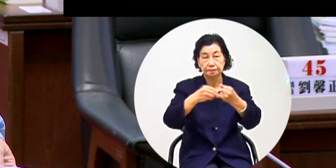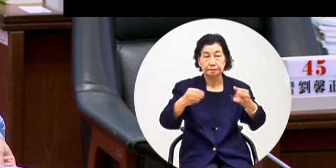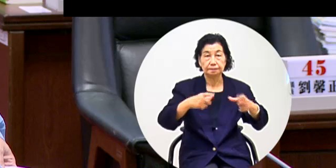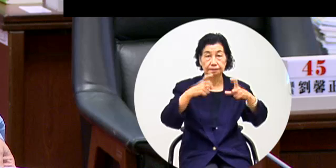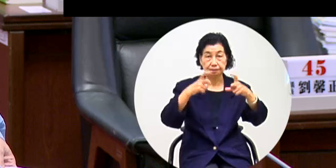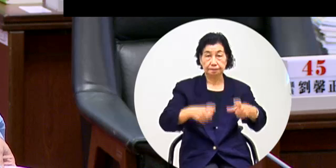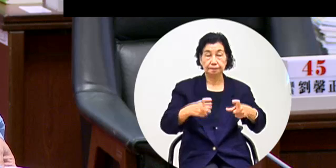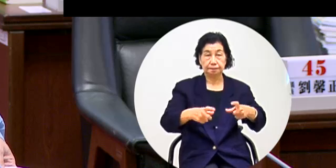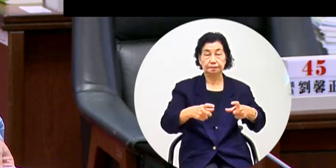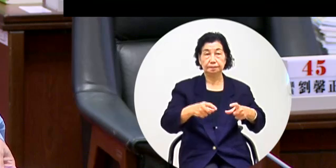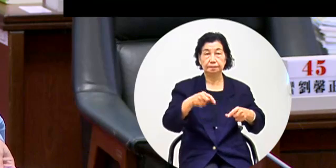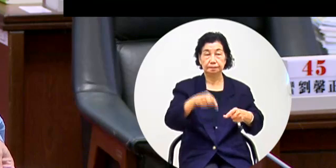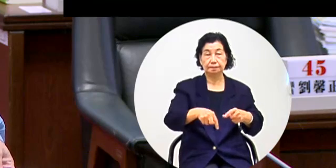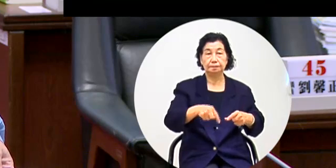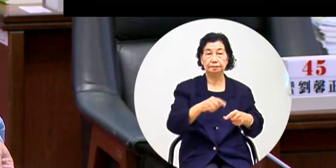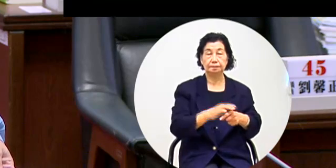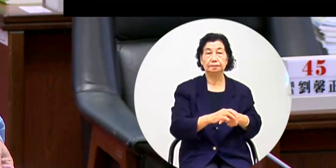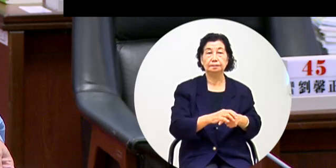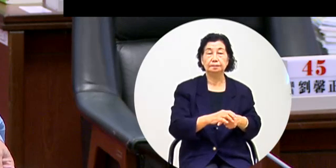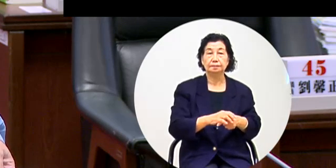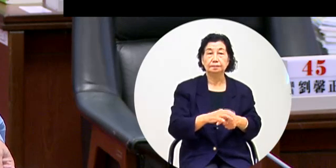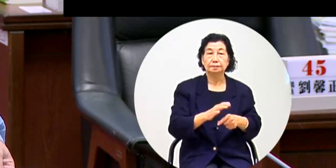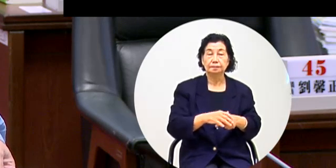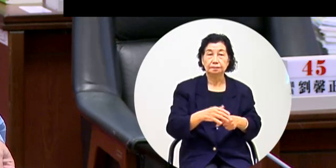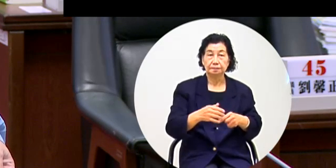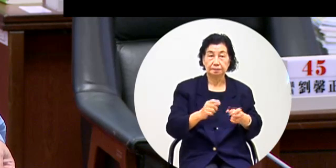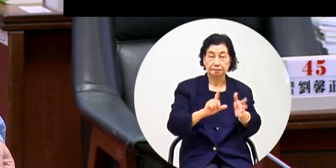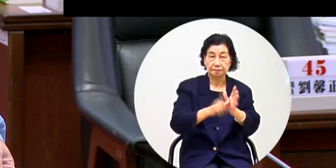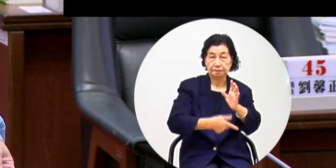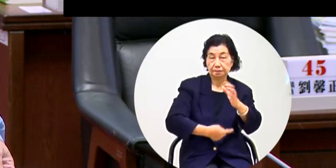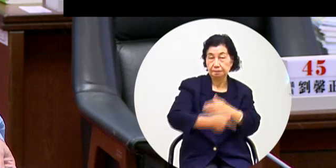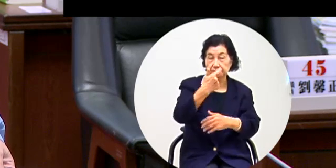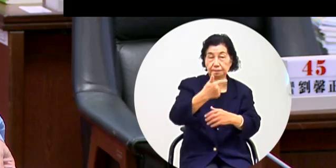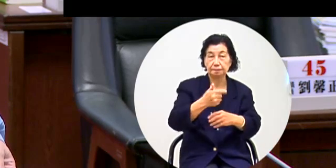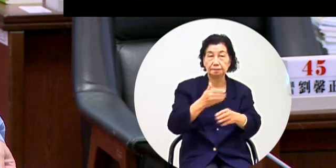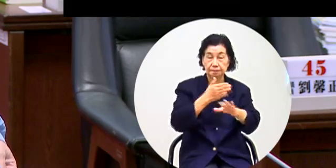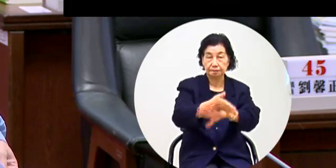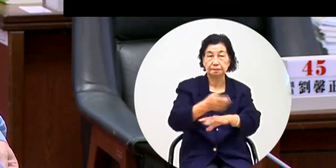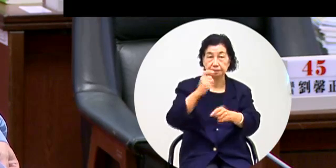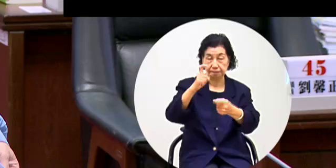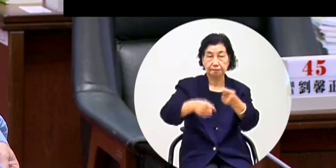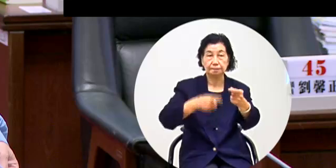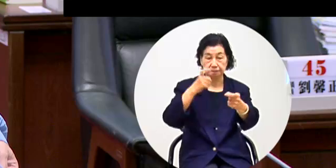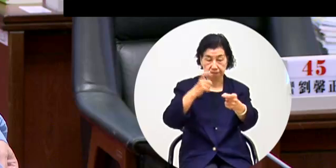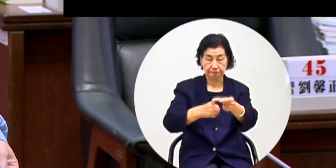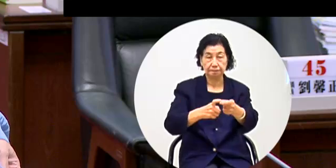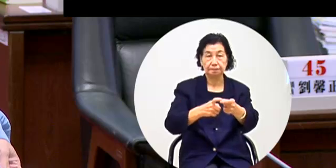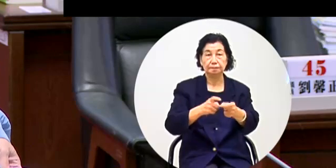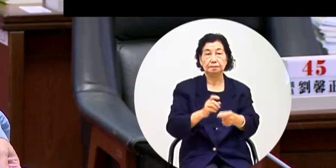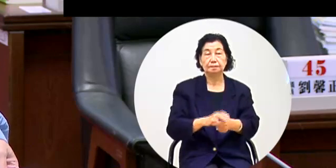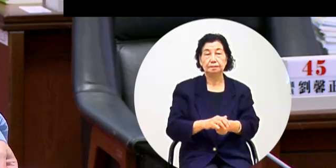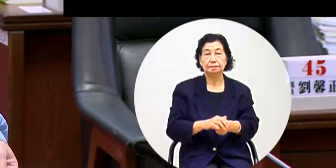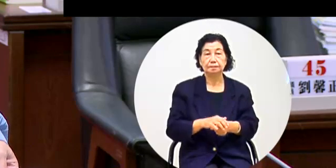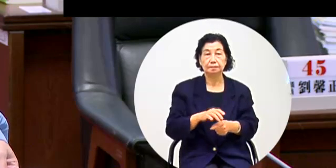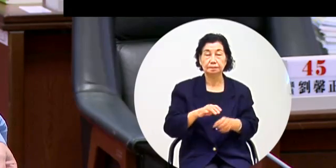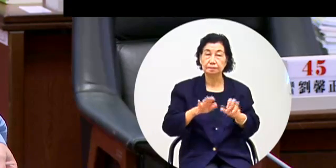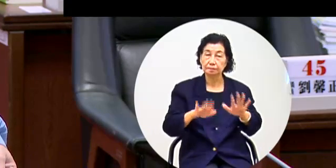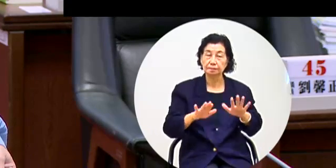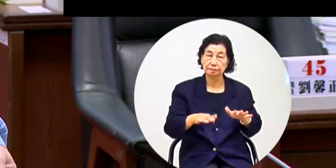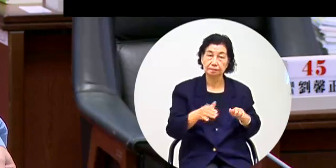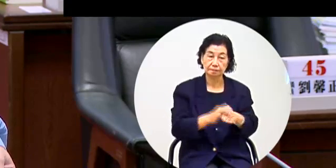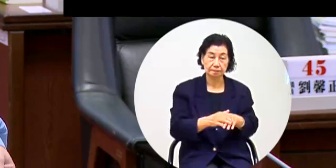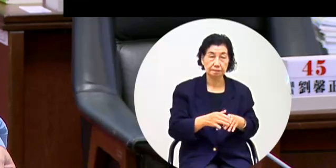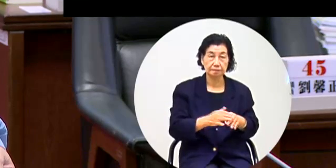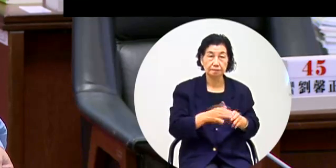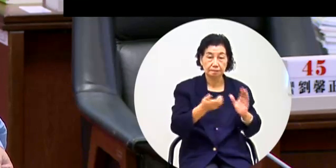的，直接给他修一个10年都过去啊。10年就过去了齁，但是大家对迁村10年好像也没有什么特别的反应。这边的